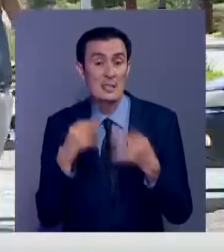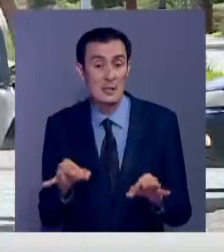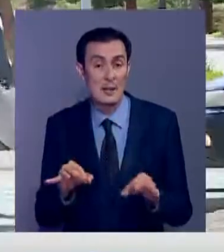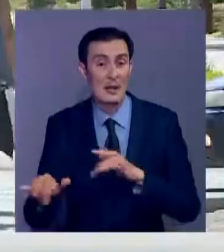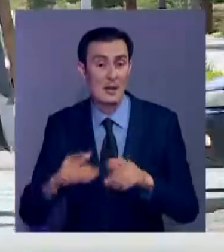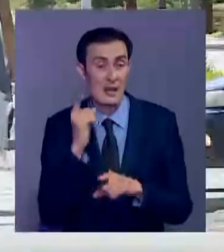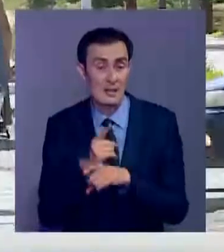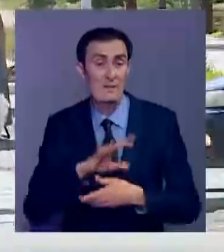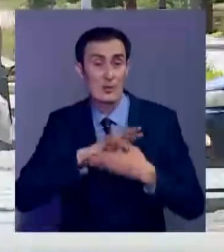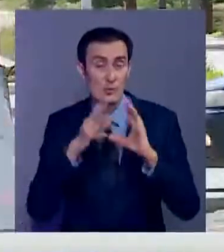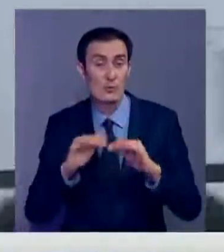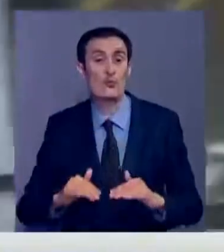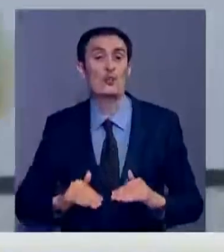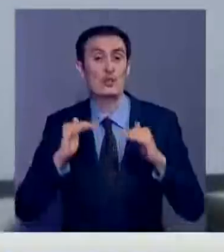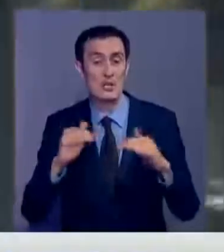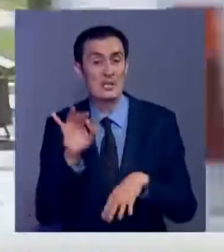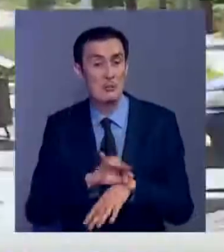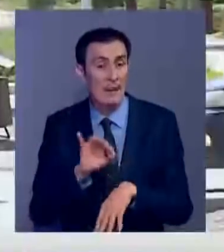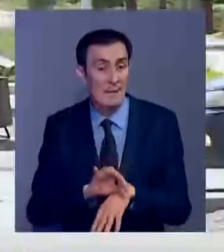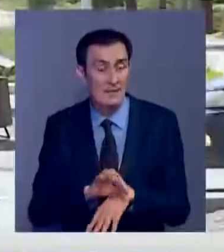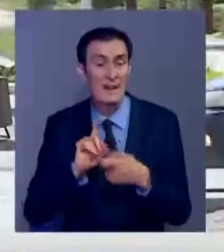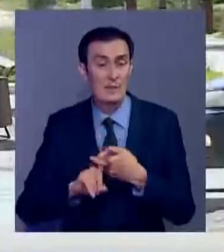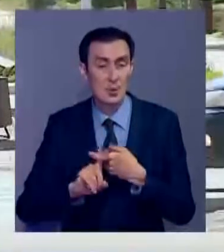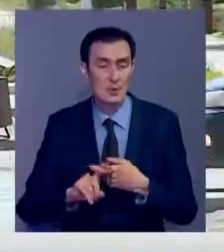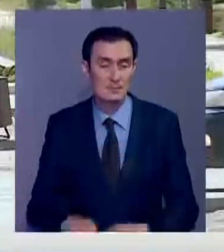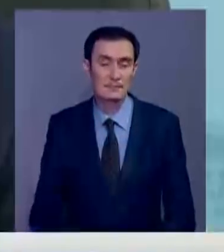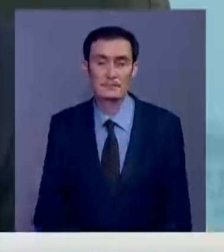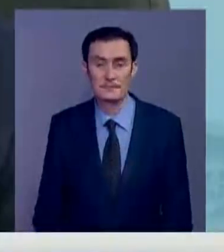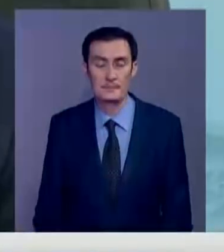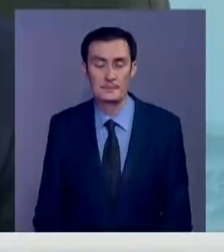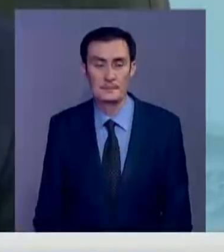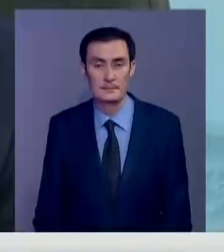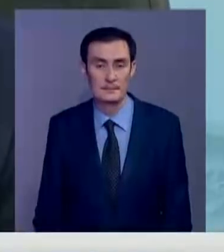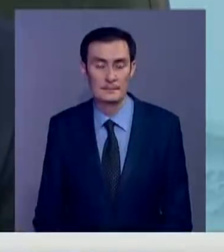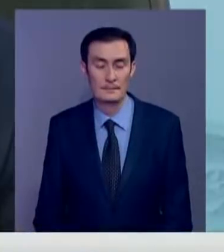мер привели к росту заболеваемости коронавирусом.